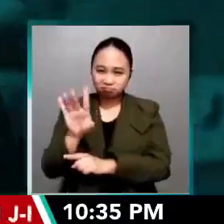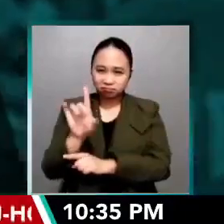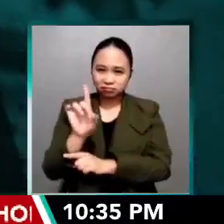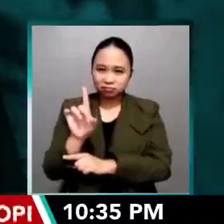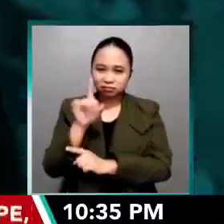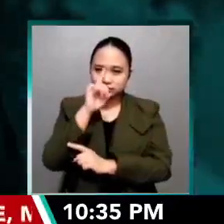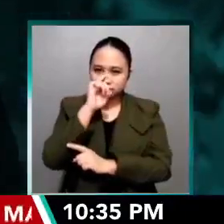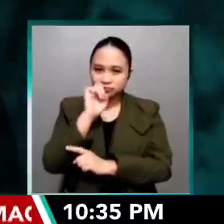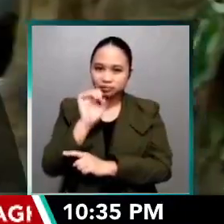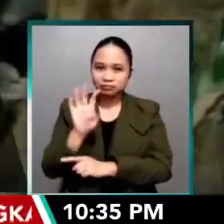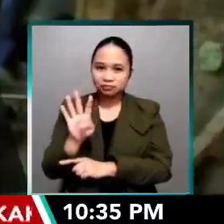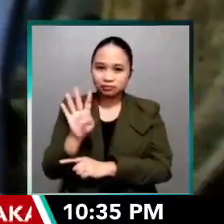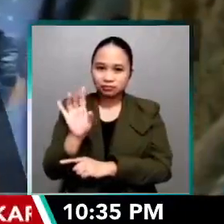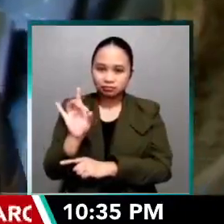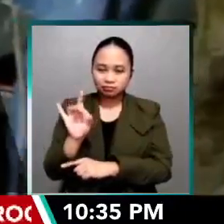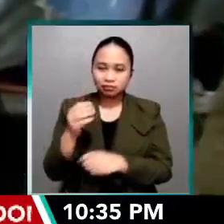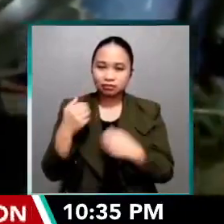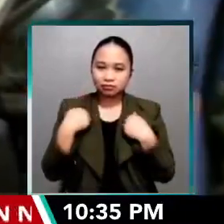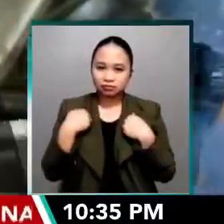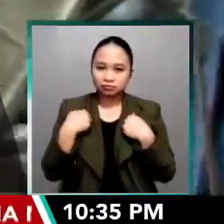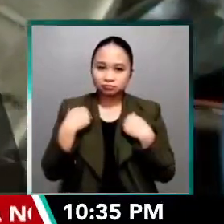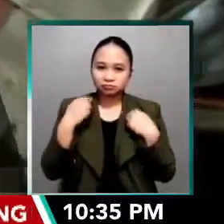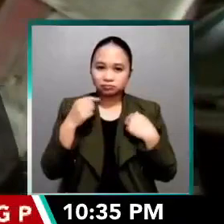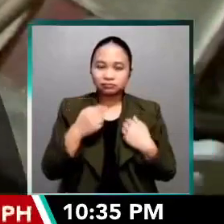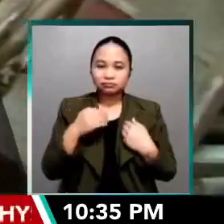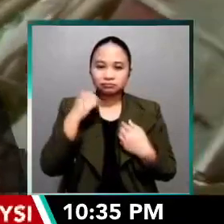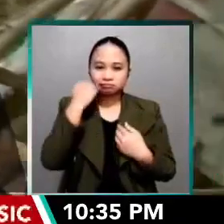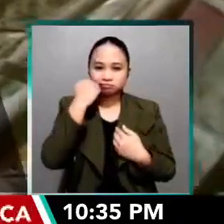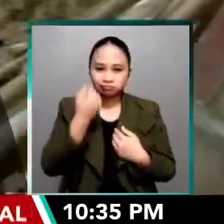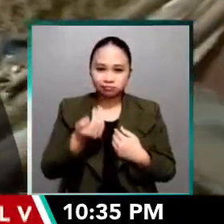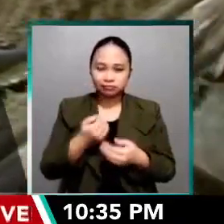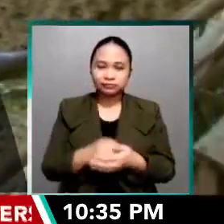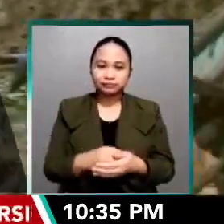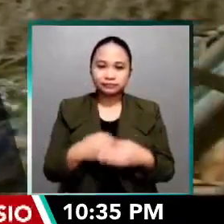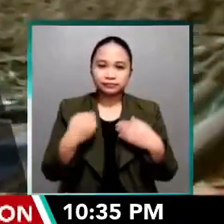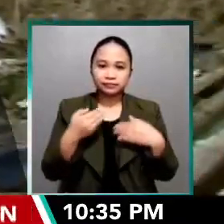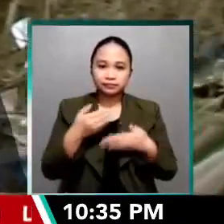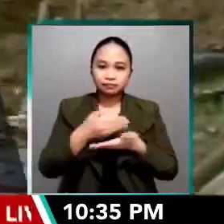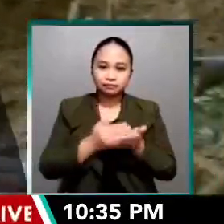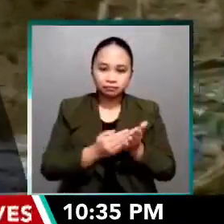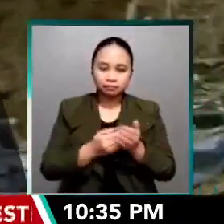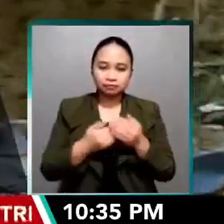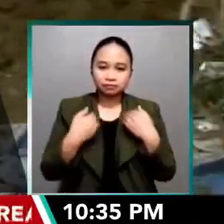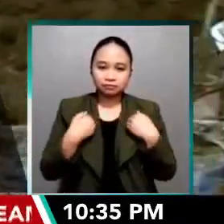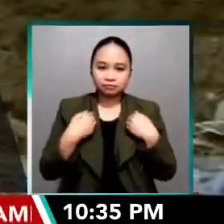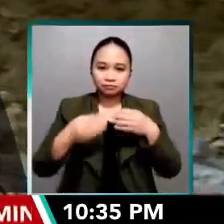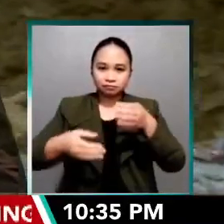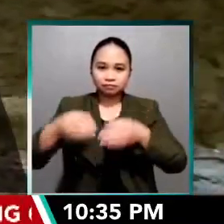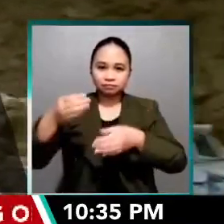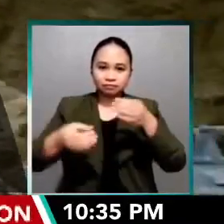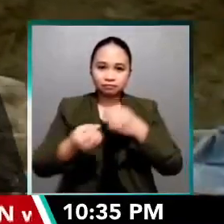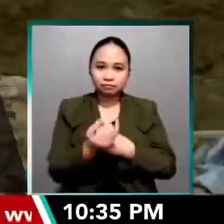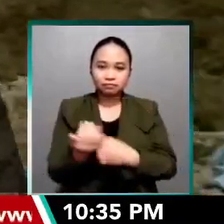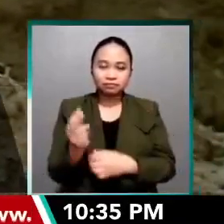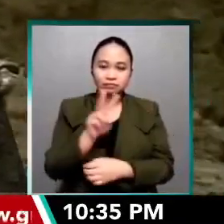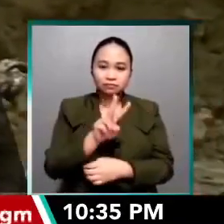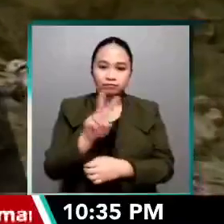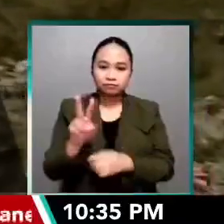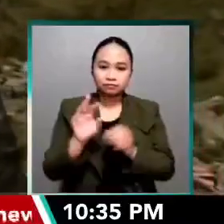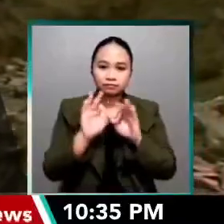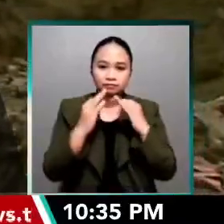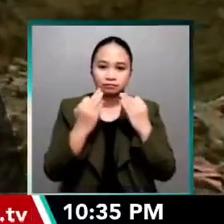Lachica. Nananatili muna sa modular shelter sa covered court ng barangay ang 22 pamilyang nawalan ng